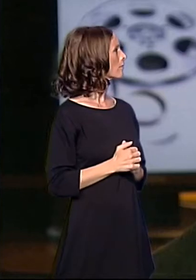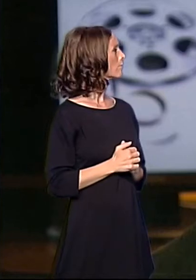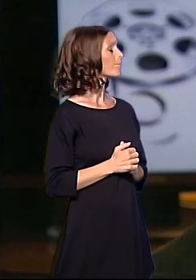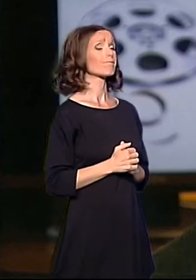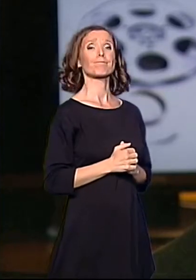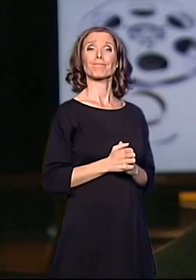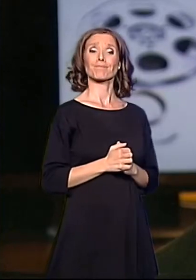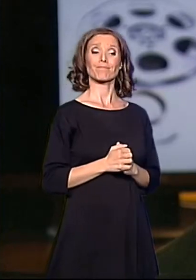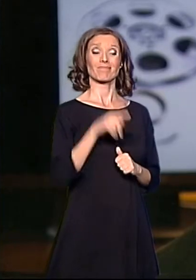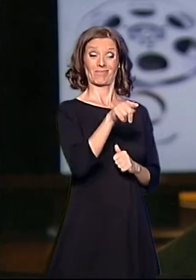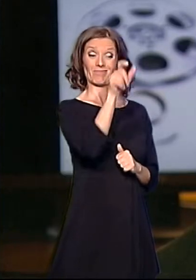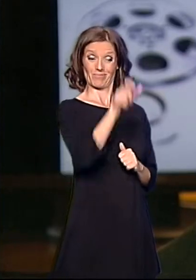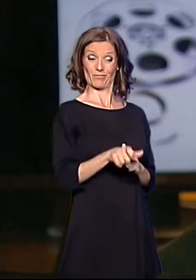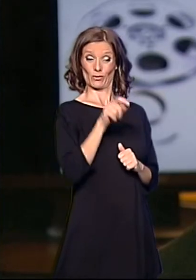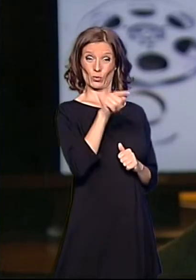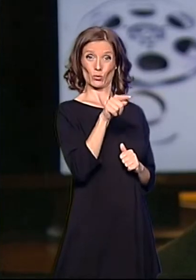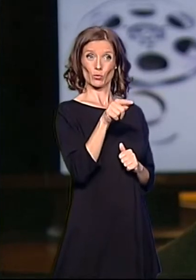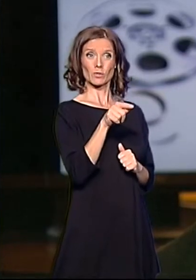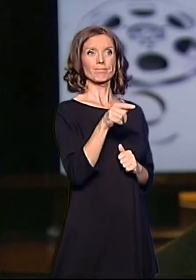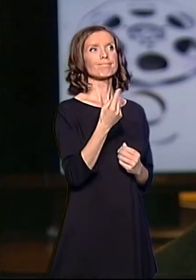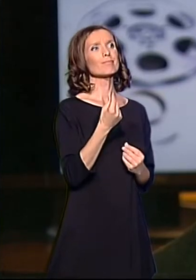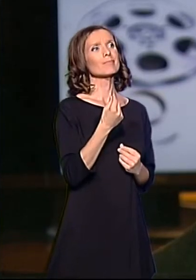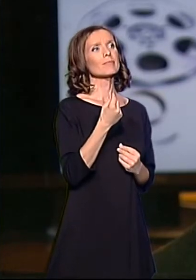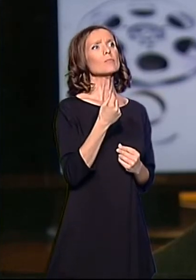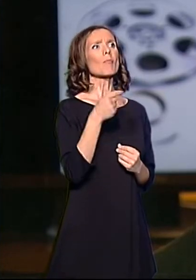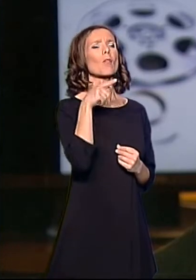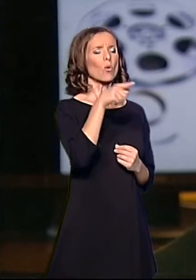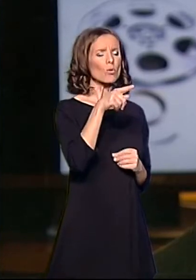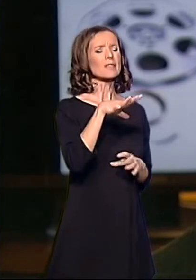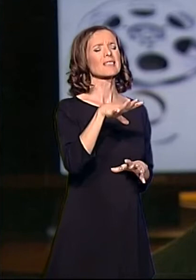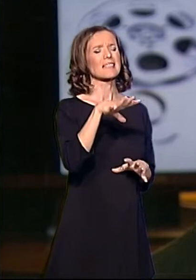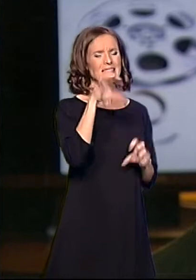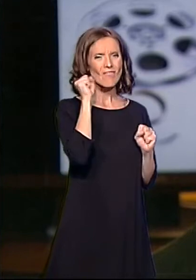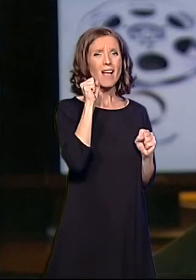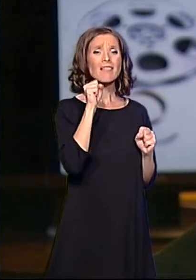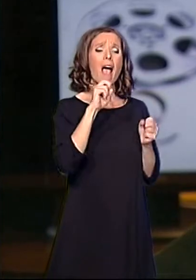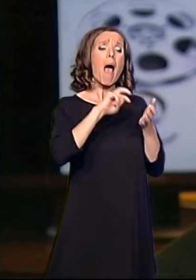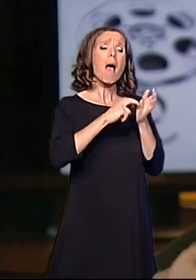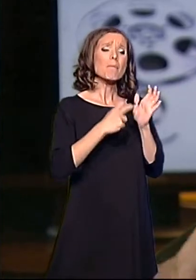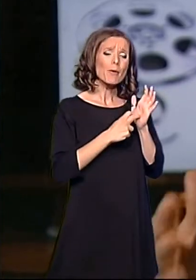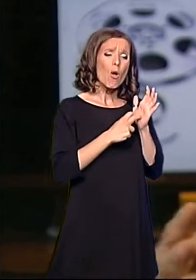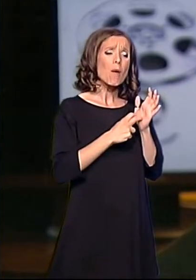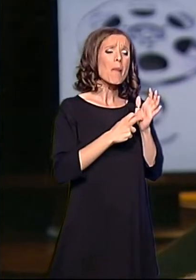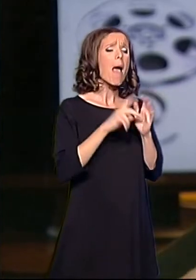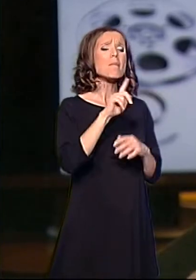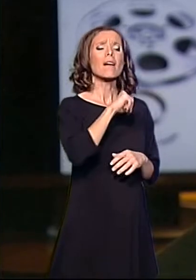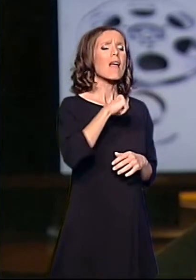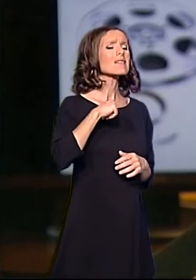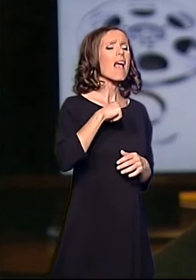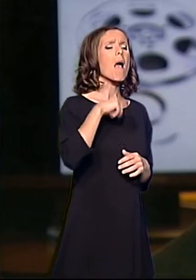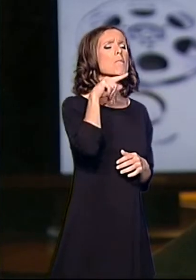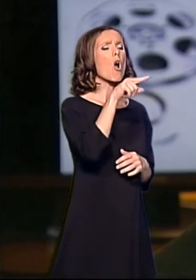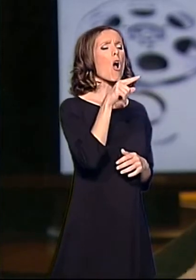On je neko ko u stvari duboko razume da su problemi povezani ne samo sa crno-belom